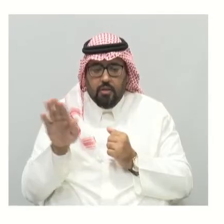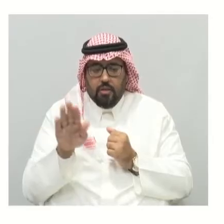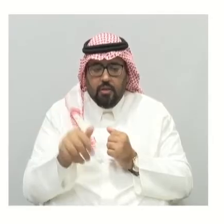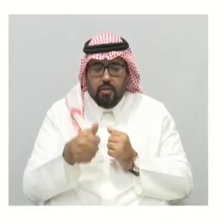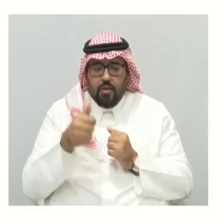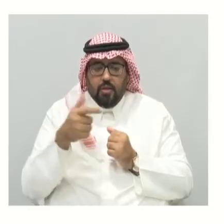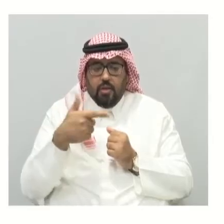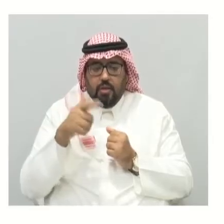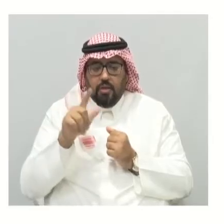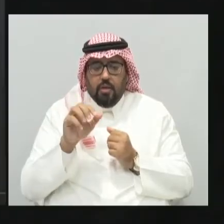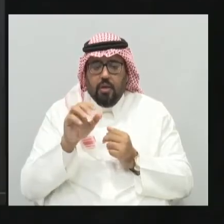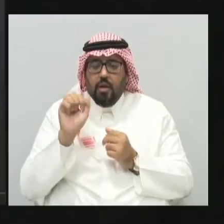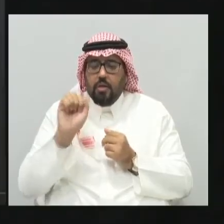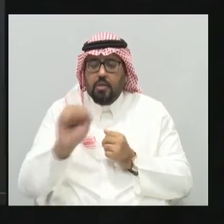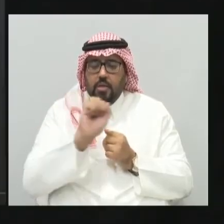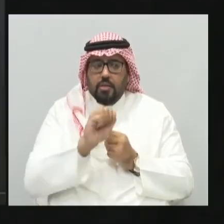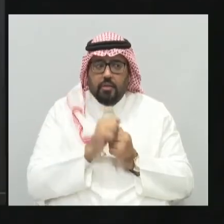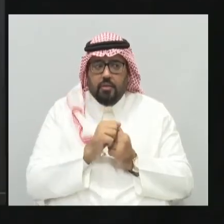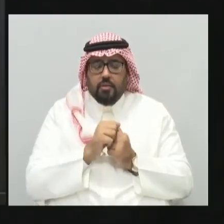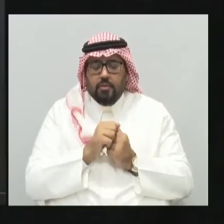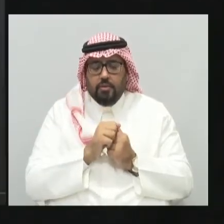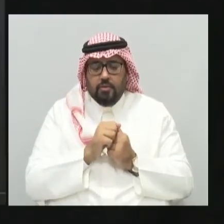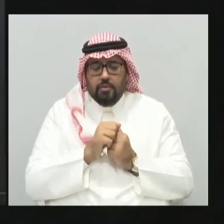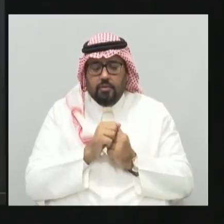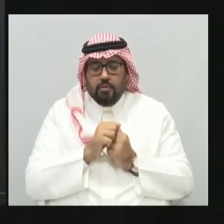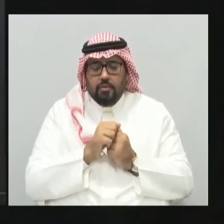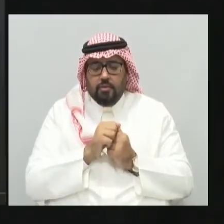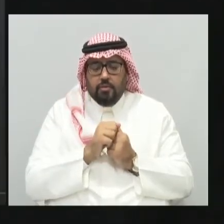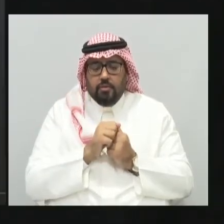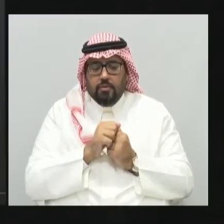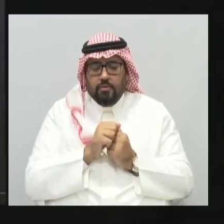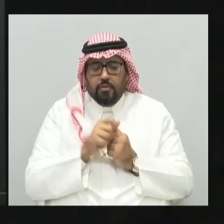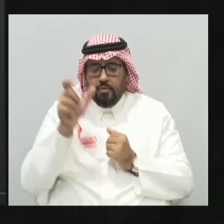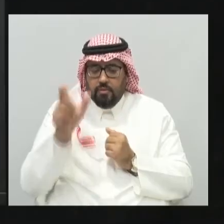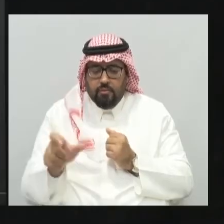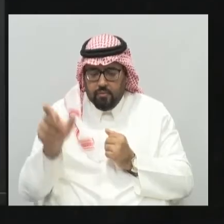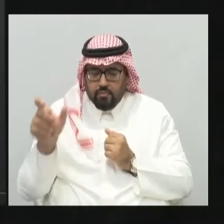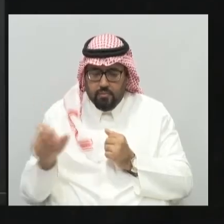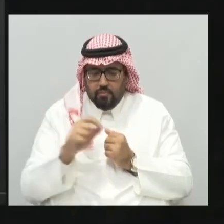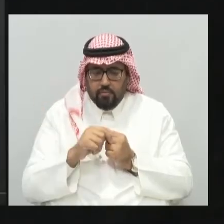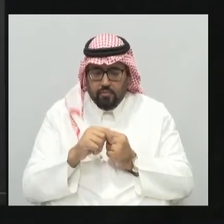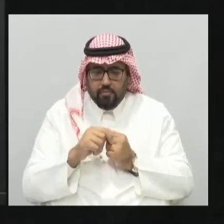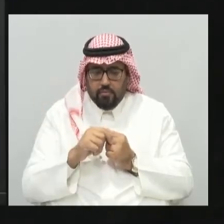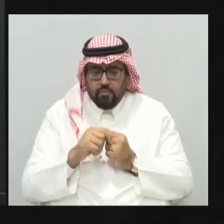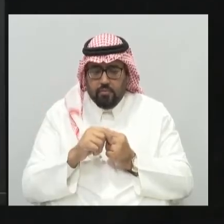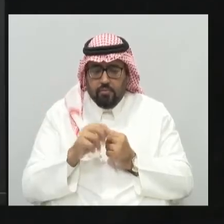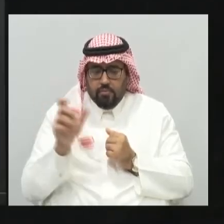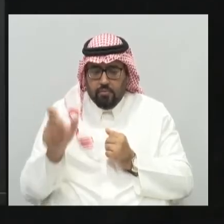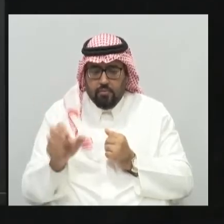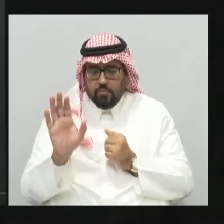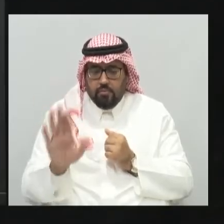معنى كلمه خصائص ايش نقصد فيها تزيين يعني صفات الشيء